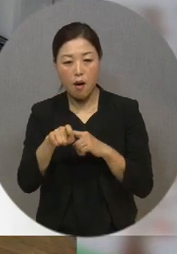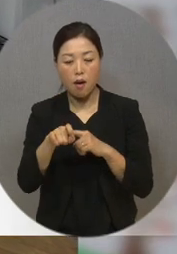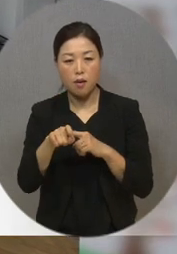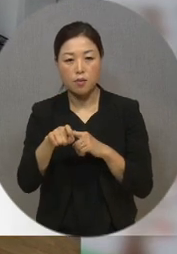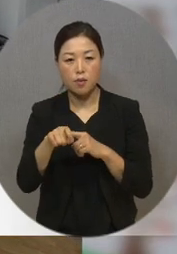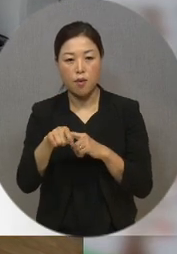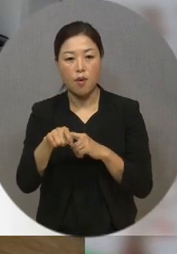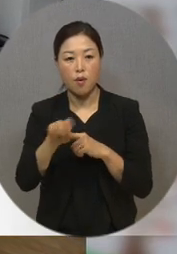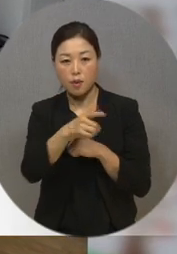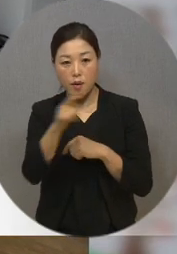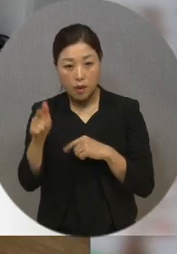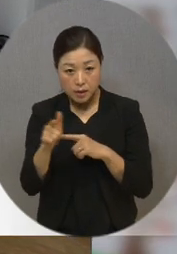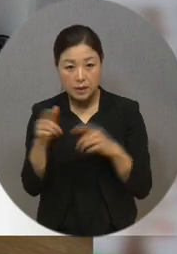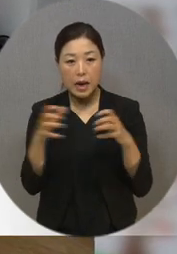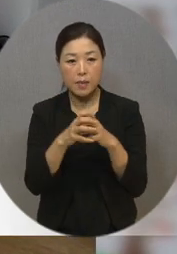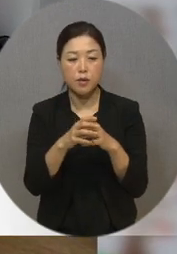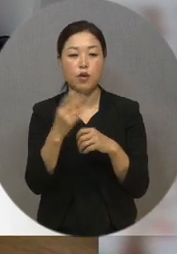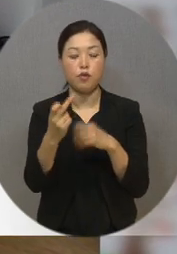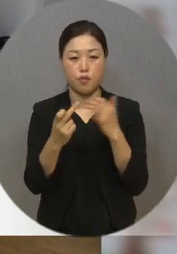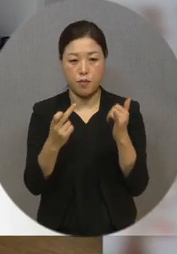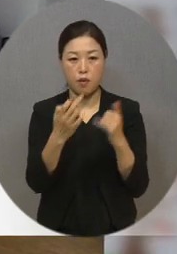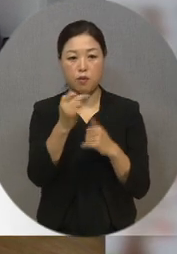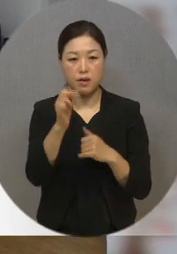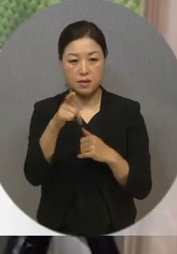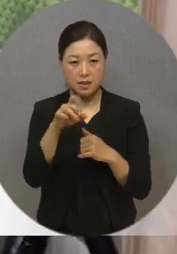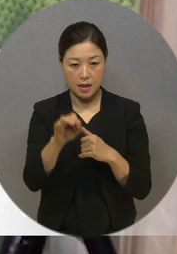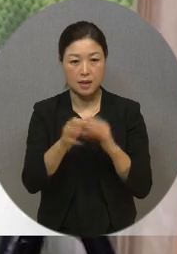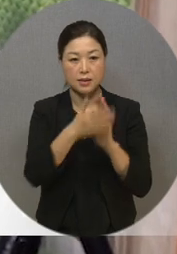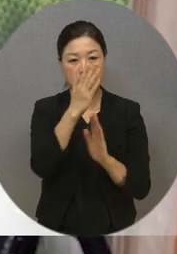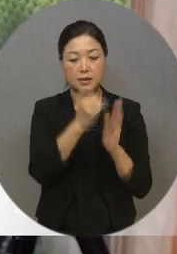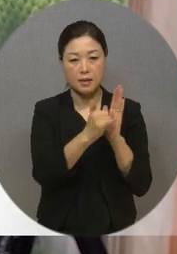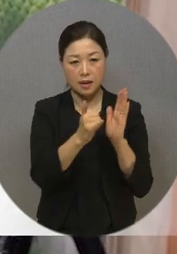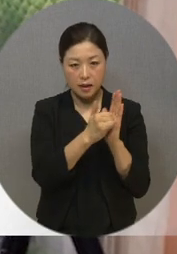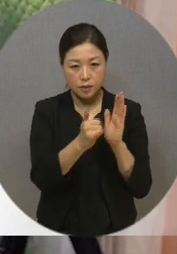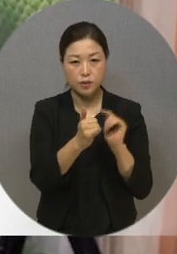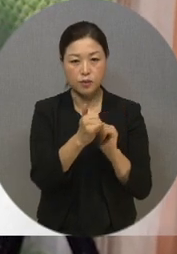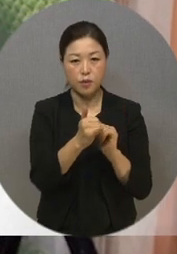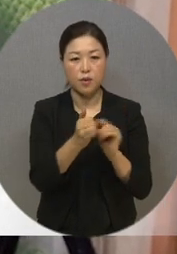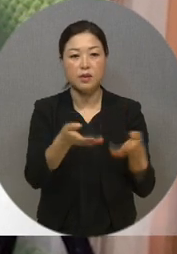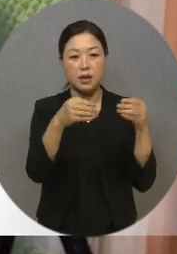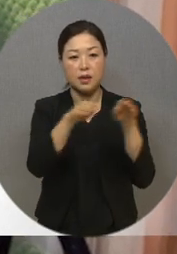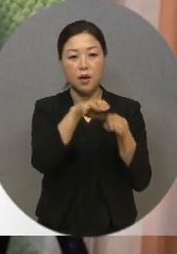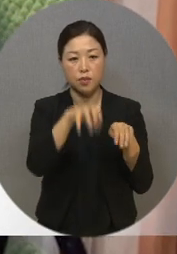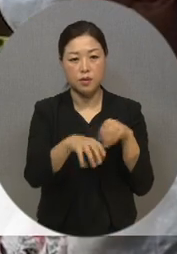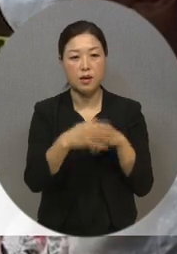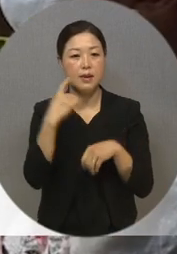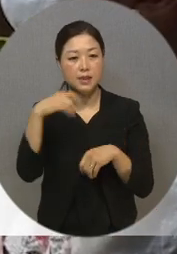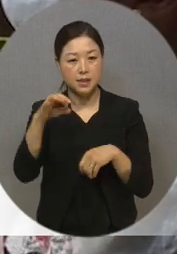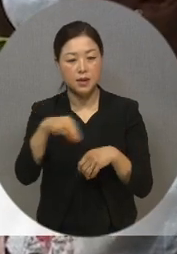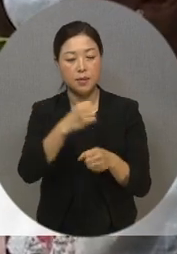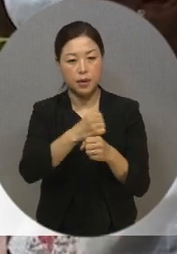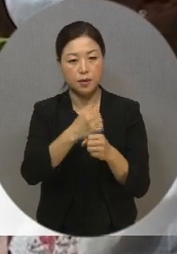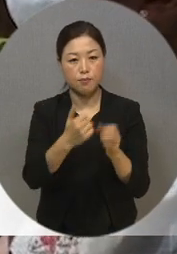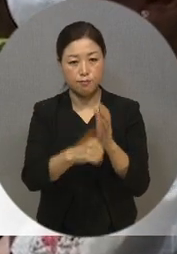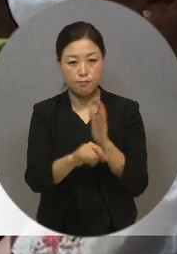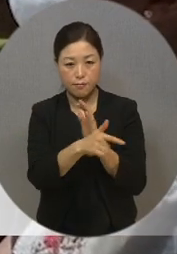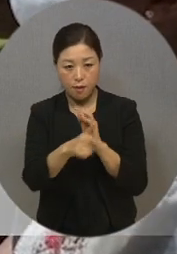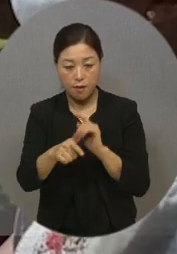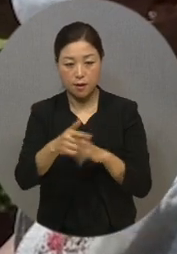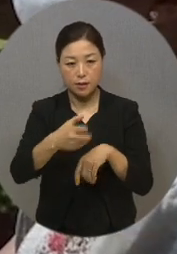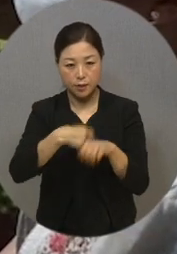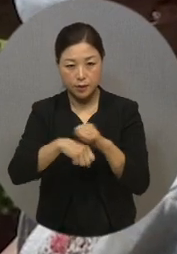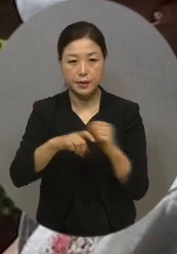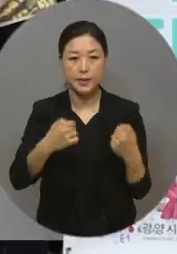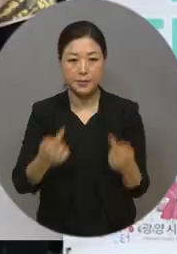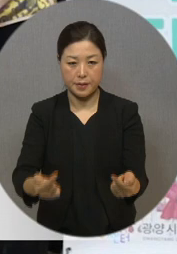이민자로 구성된 극단은 광양시 가족센터에서 인형극 구성, 소품과 인형 제작, 진행에 주도적으로